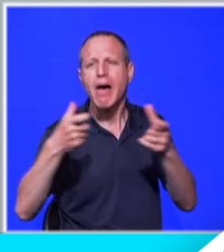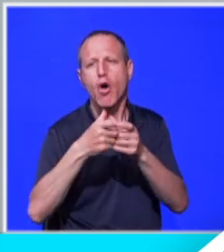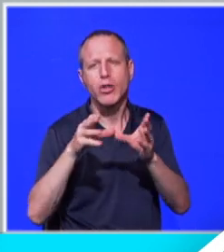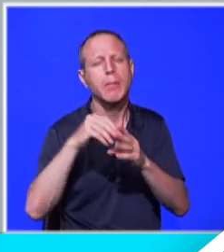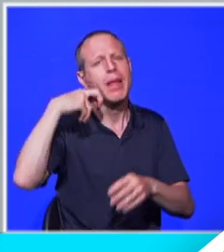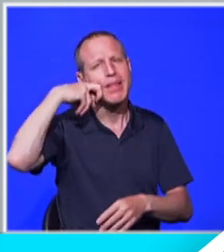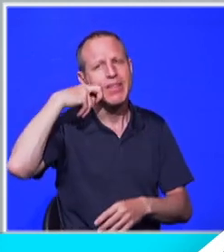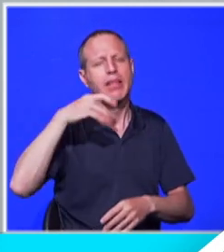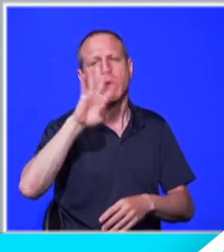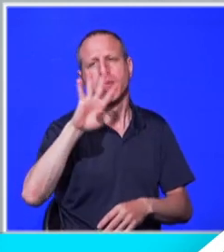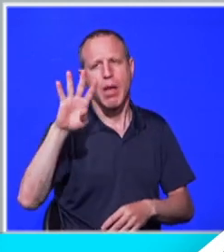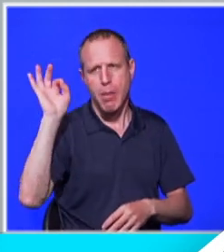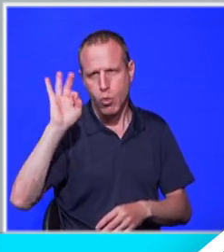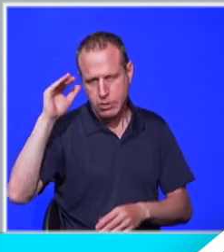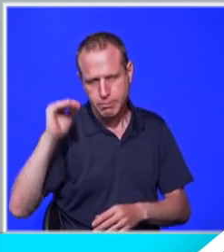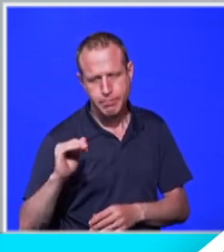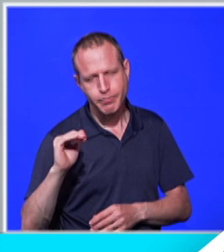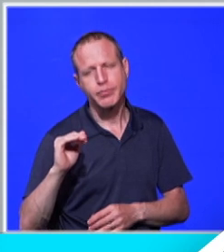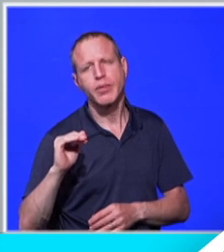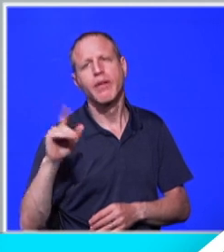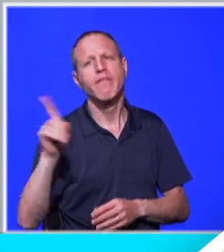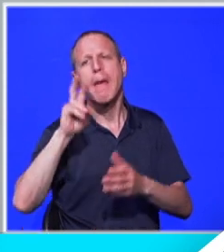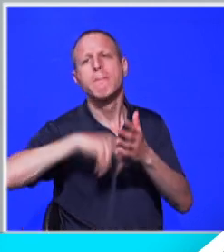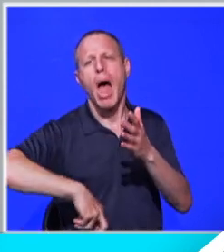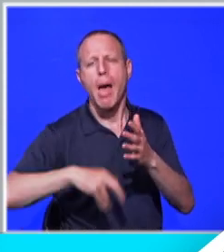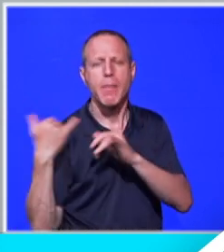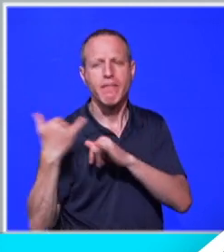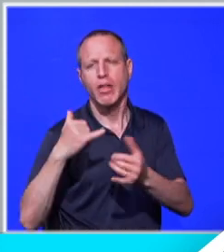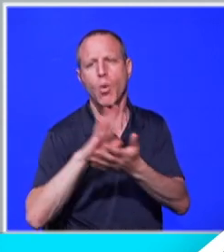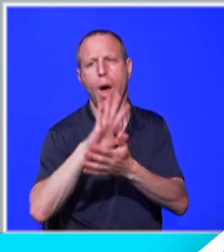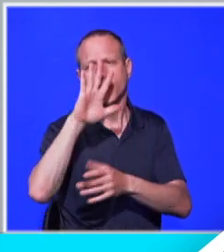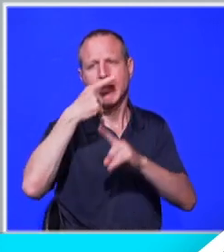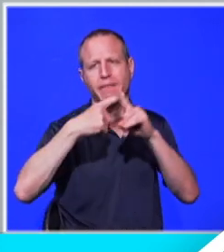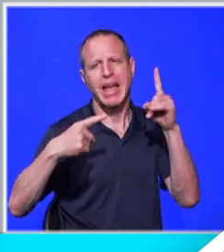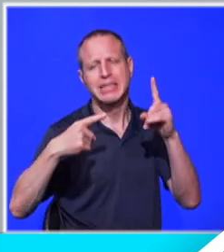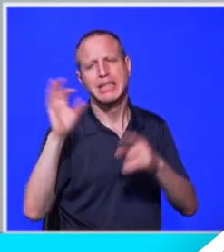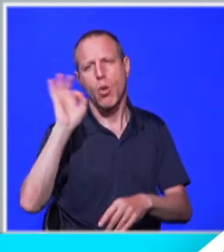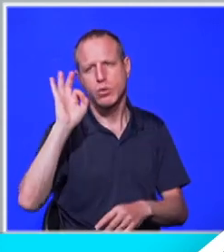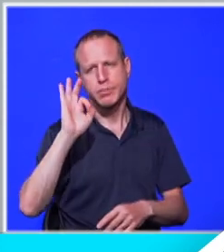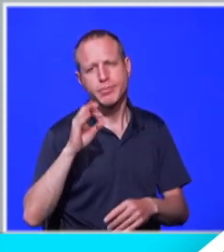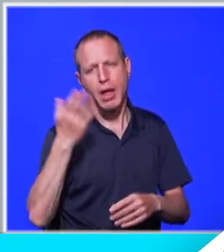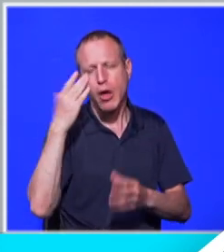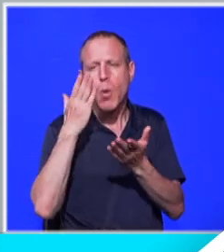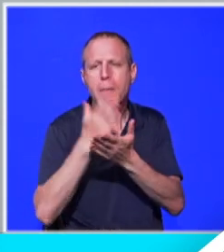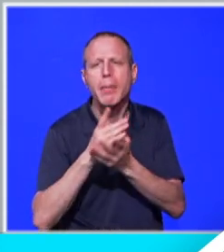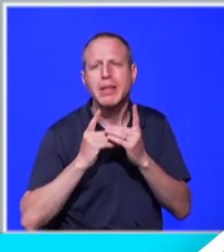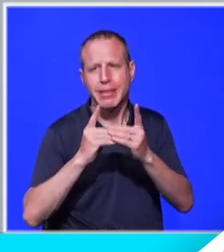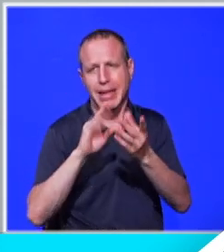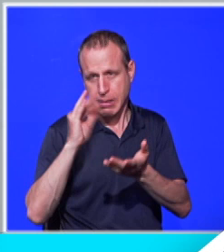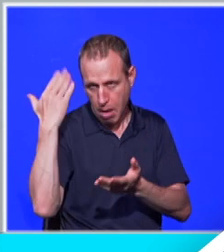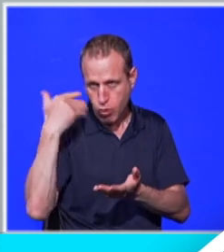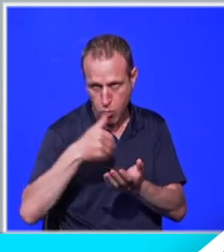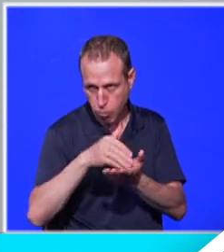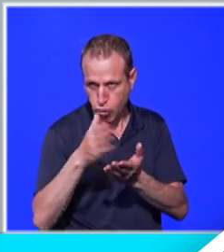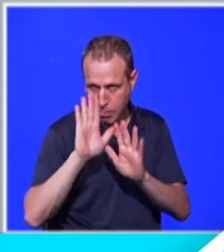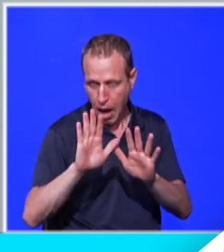הדיבידנד ל-44%, ואת המע"מ הבאנו ל-15.5%. כך שהיינו באמצע הדרך, אם היינו ממשיכים